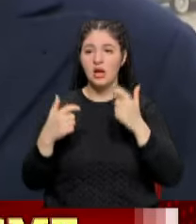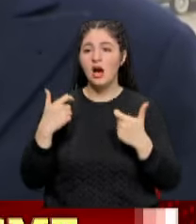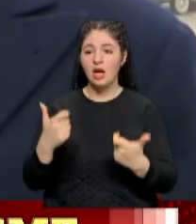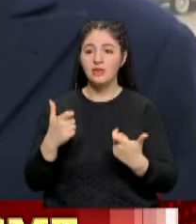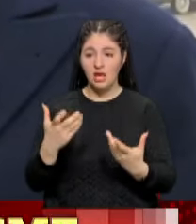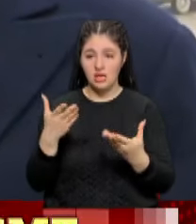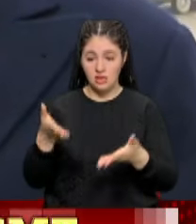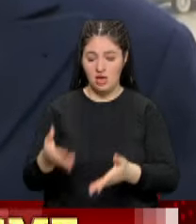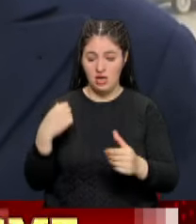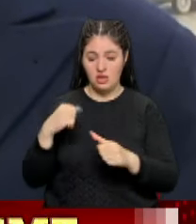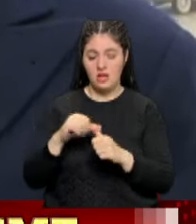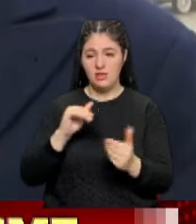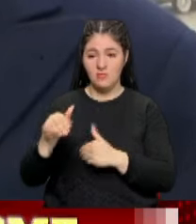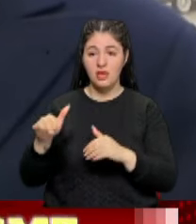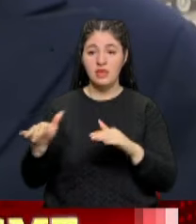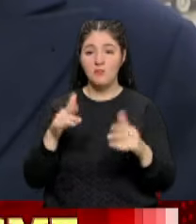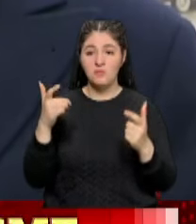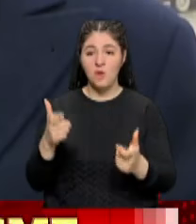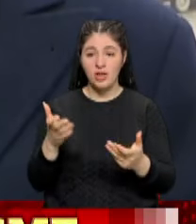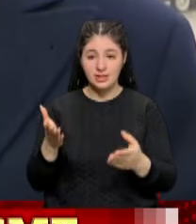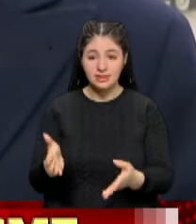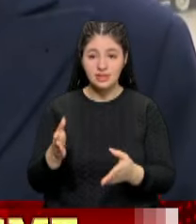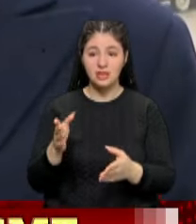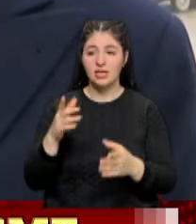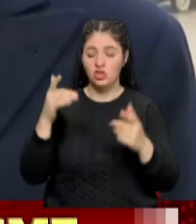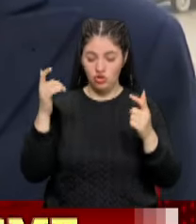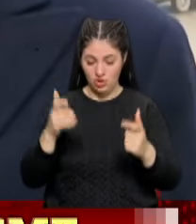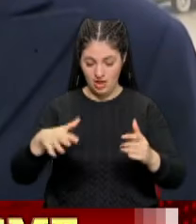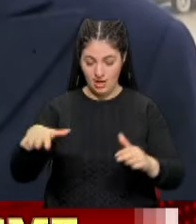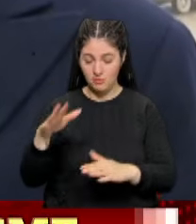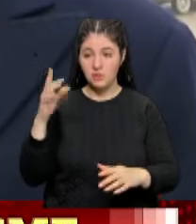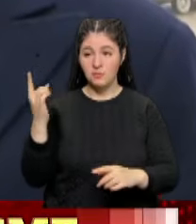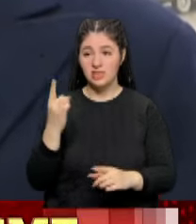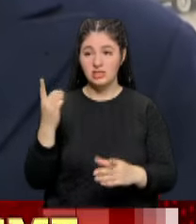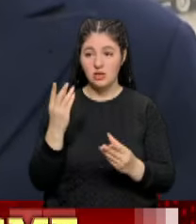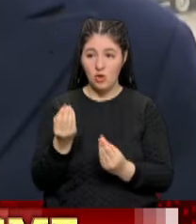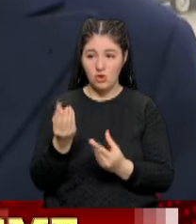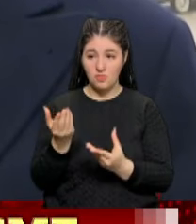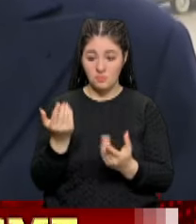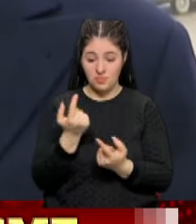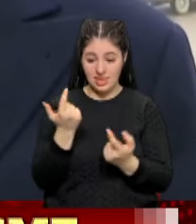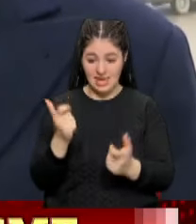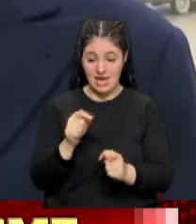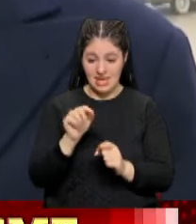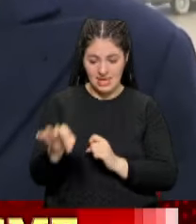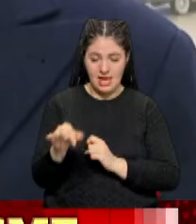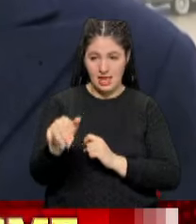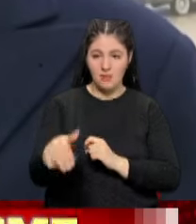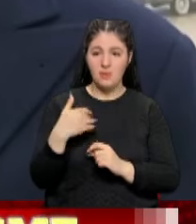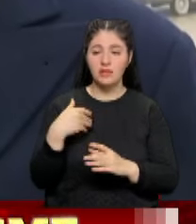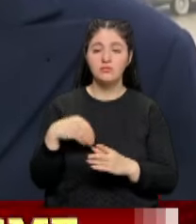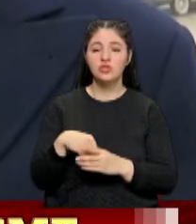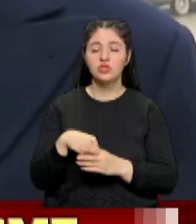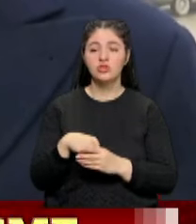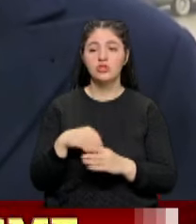Hatay'da olmak, deprem bölgesindeki şehirlerimizden birisi olmak, bir yerinde olmak benim